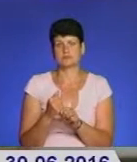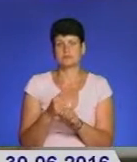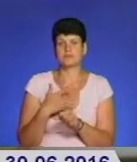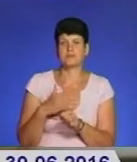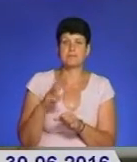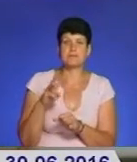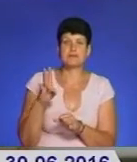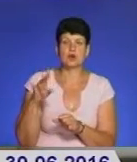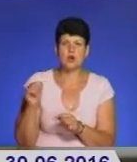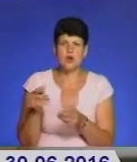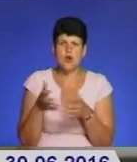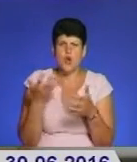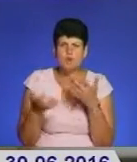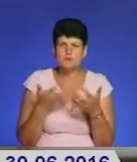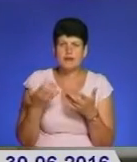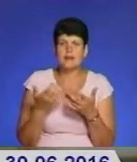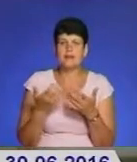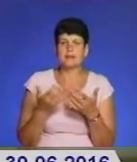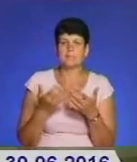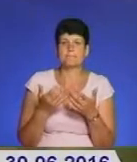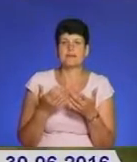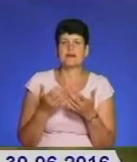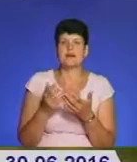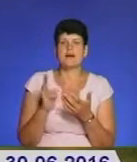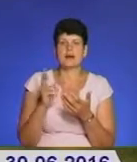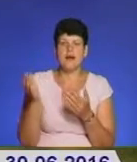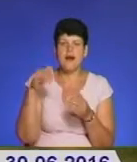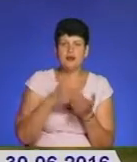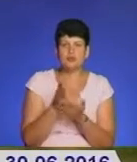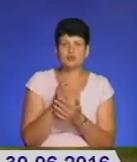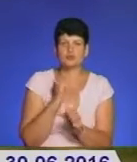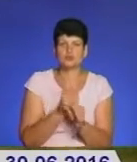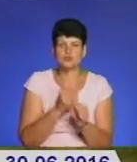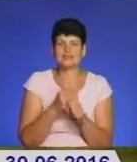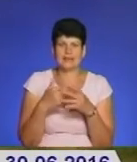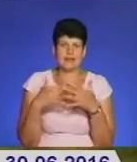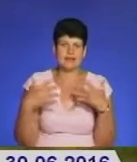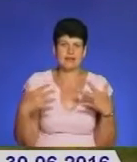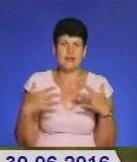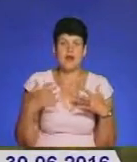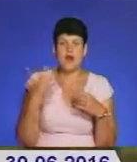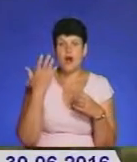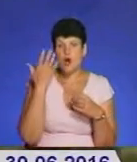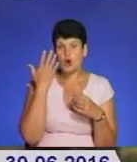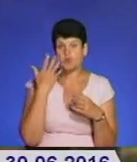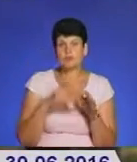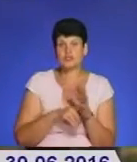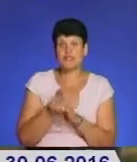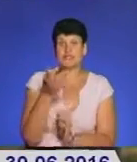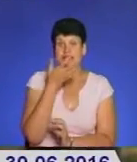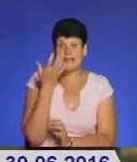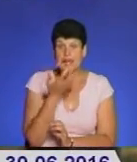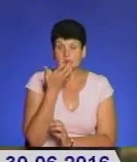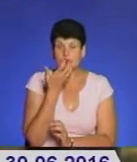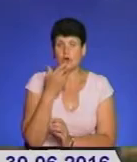мінералогія, петрографія, розбираємо там підйом геологічної карти, як робити, радіометрії робити, тобто такі. А вже коли настає тепло, ми